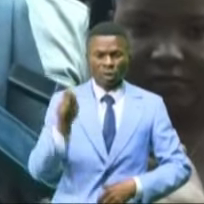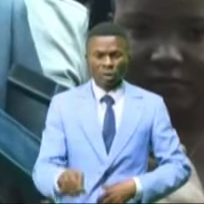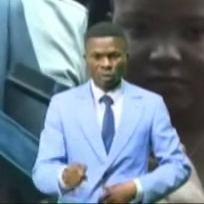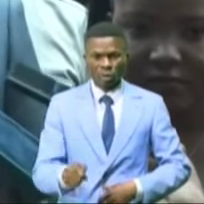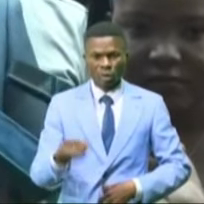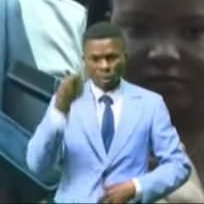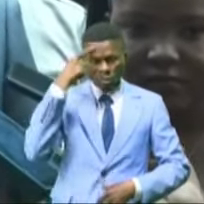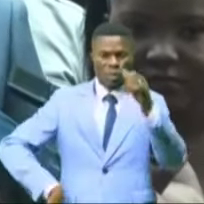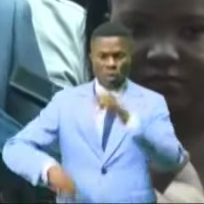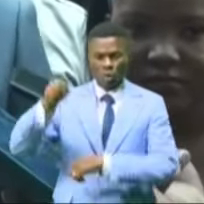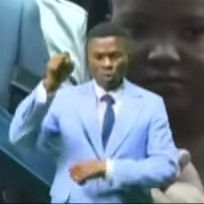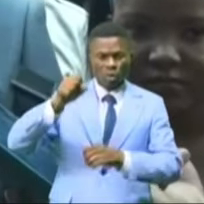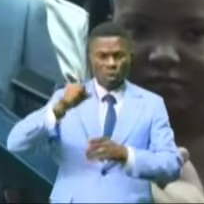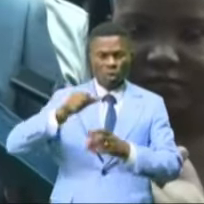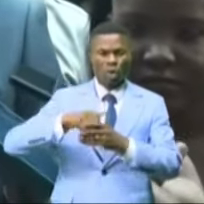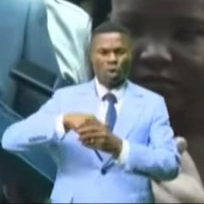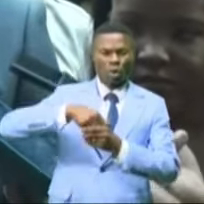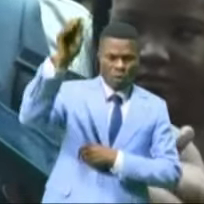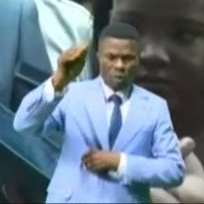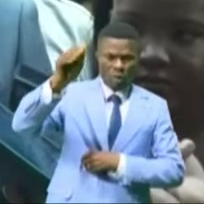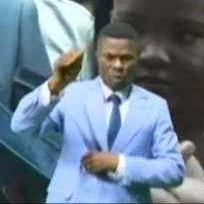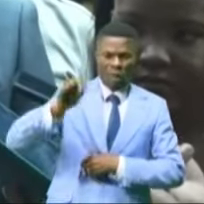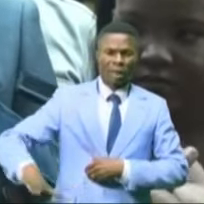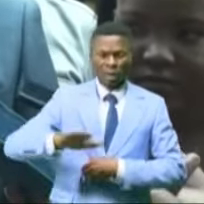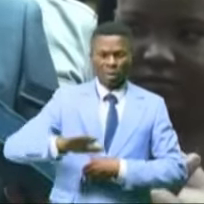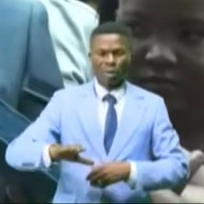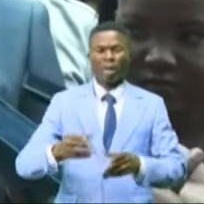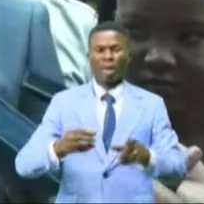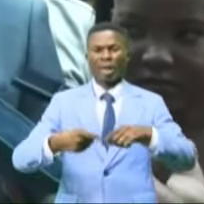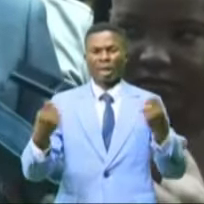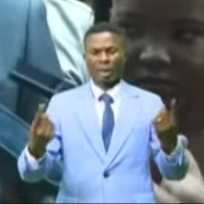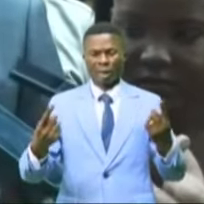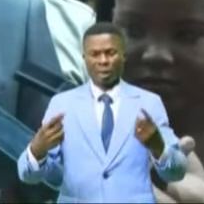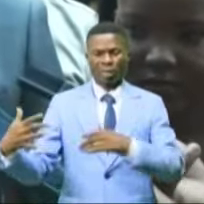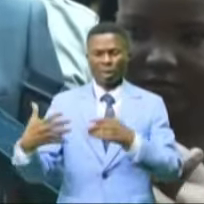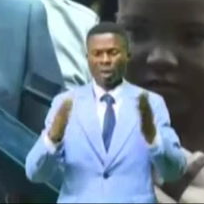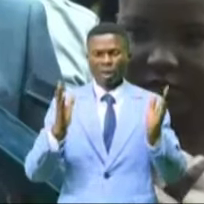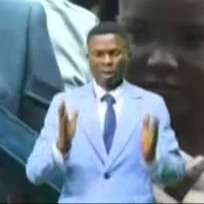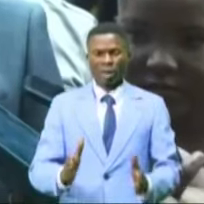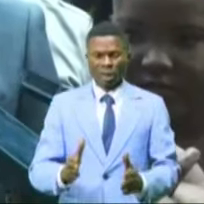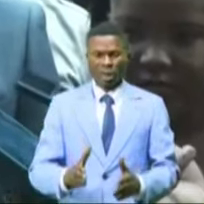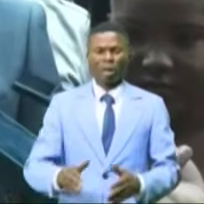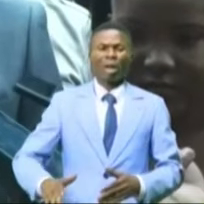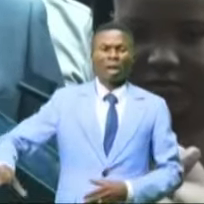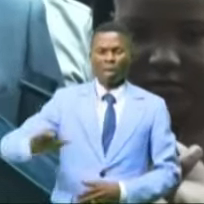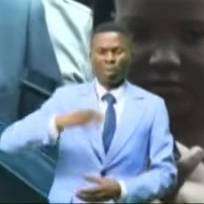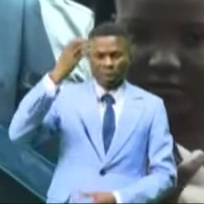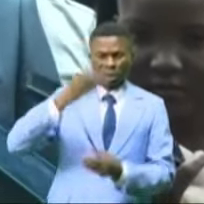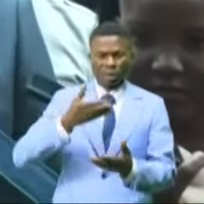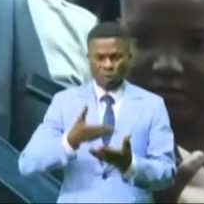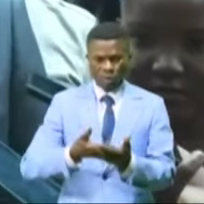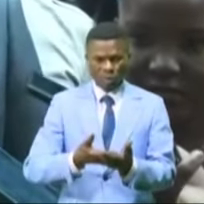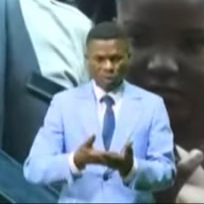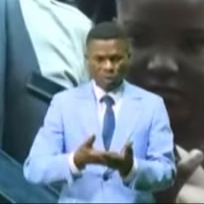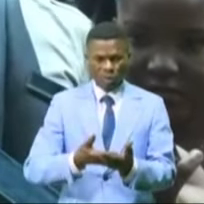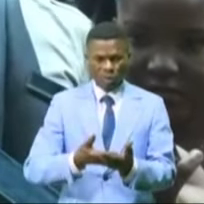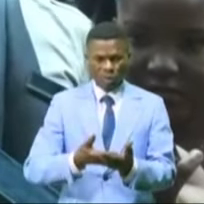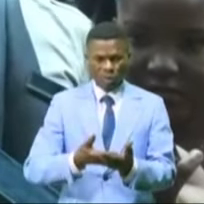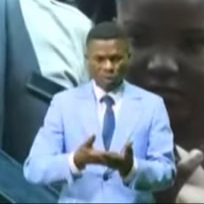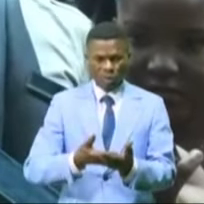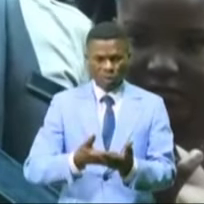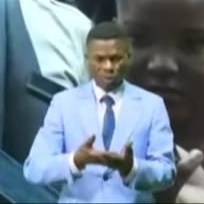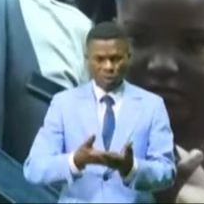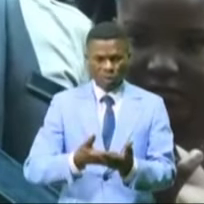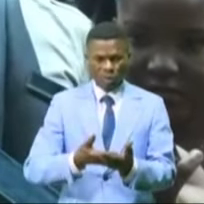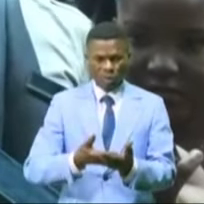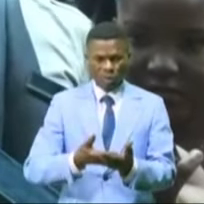pour bouter hors de notre territoire national l'agresseur qui est bien entendu le Rwanda. Alors, en tant que leader,